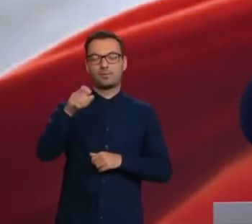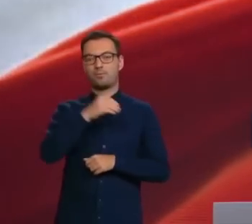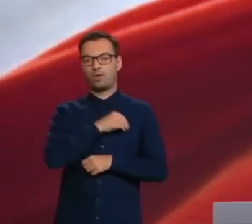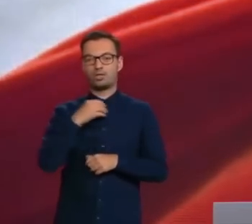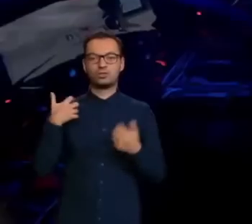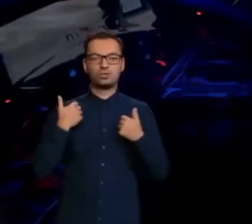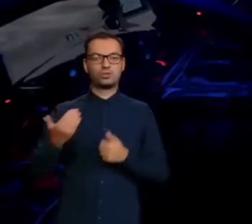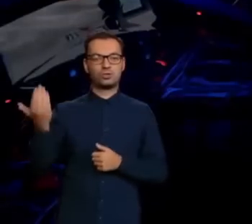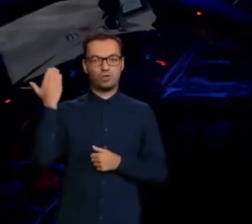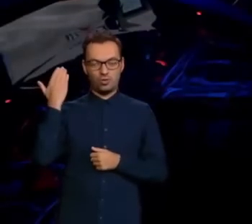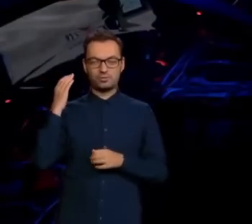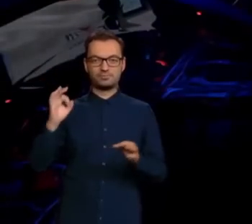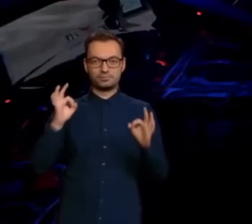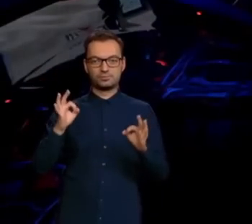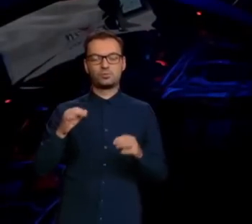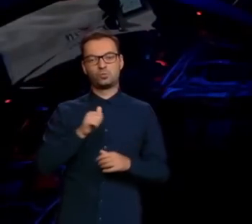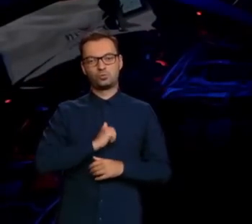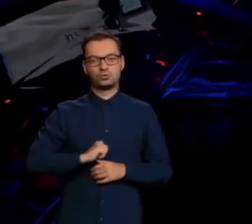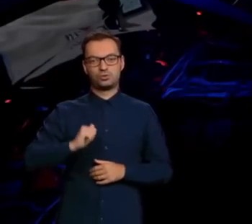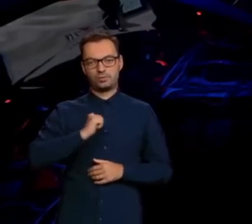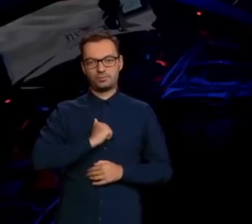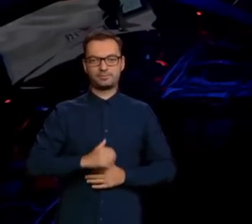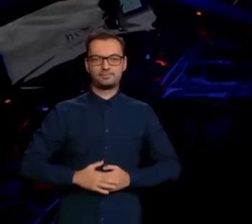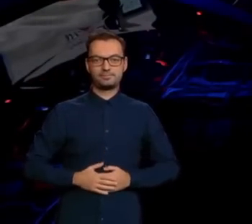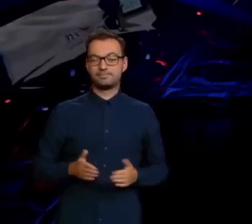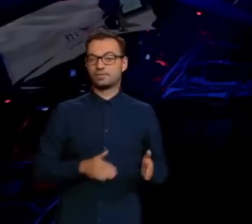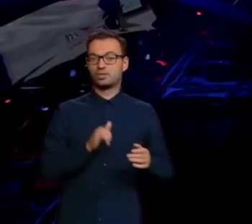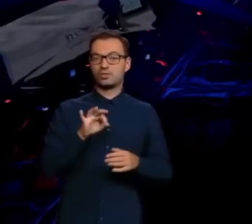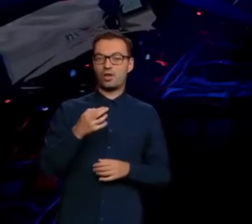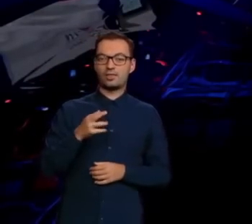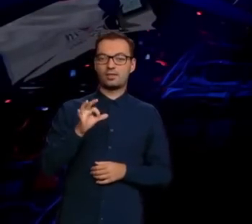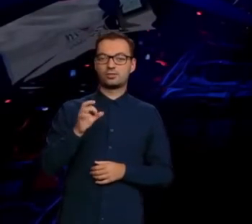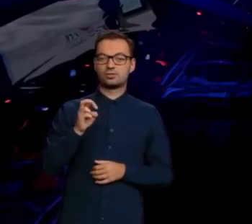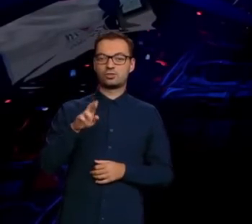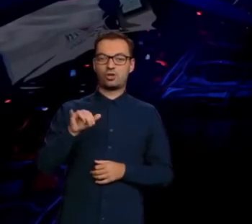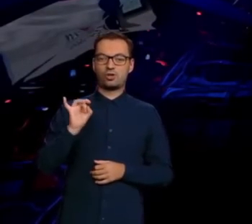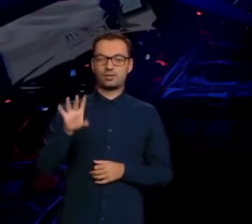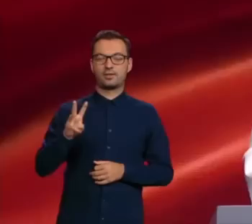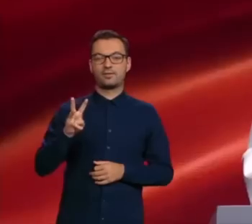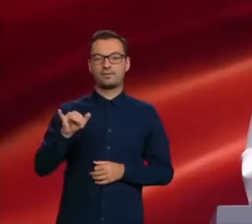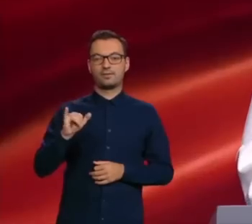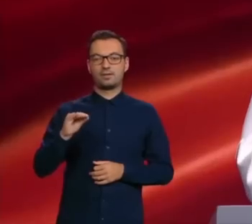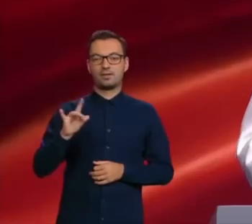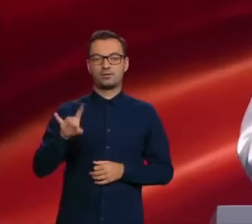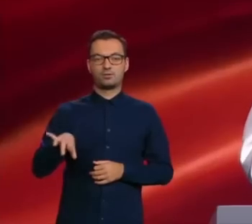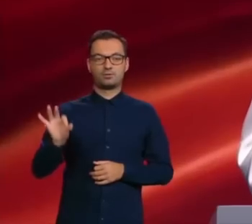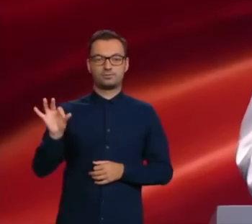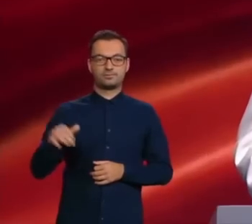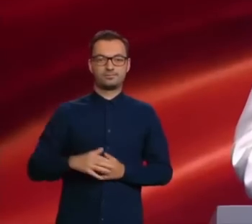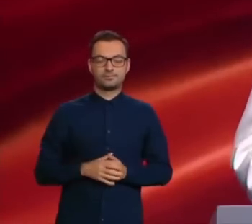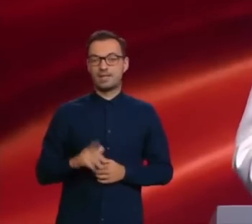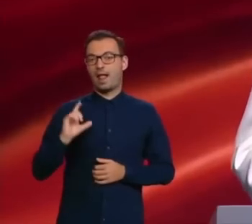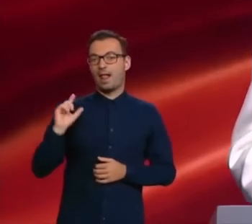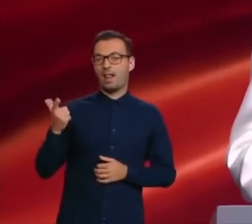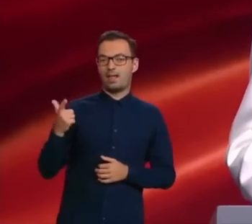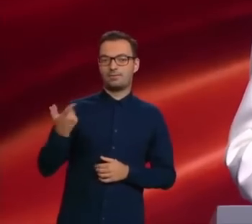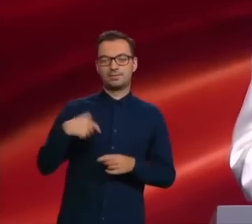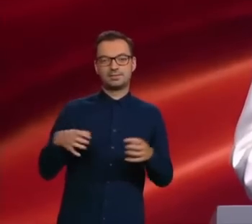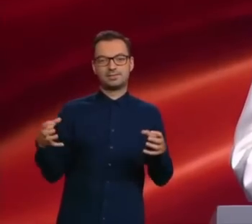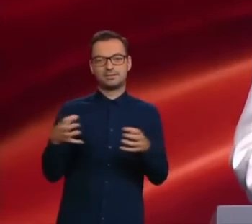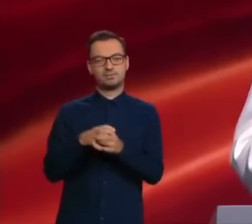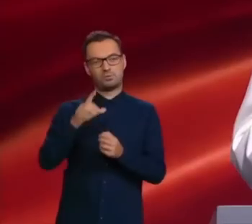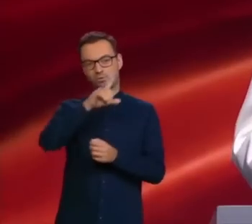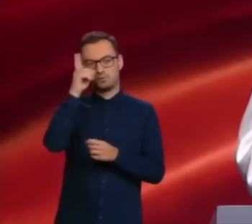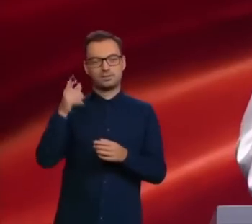życie, życie we własnym kraju. Trzeba zaryzykować. Wielgus, bardzo proszę. Lewica to ekipa ludzi